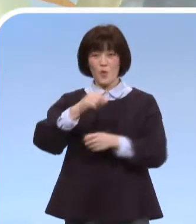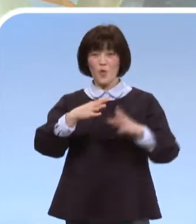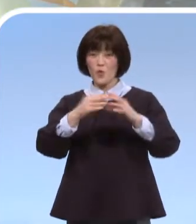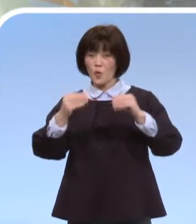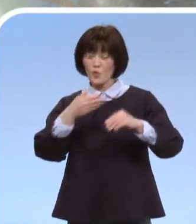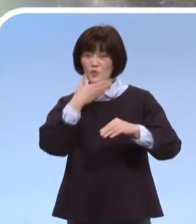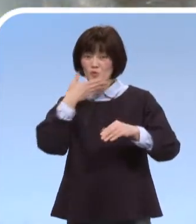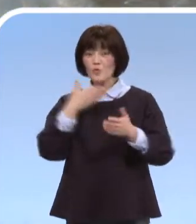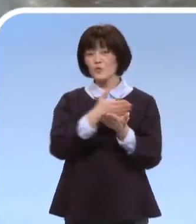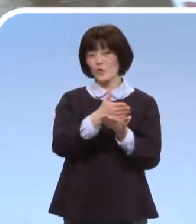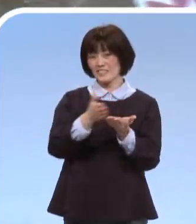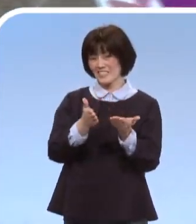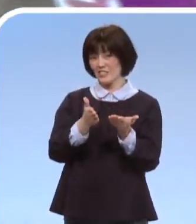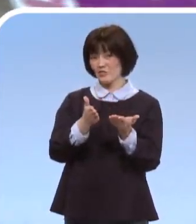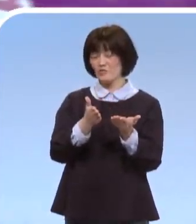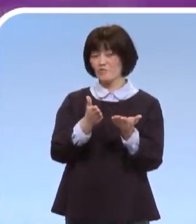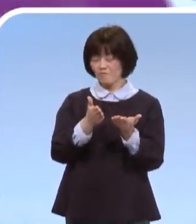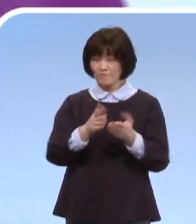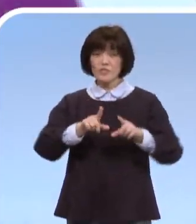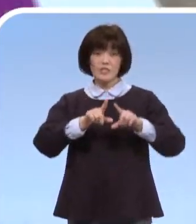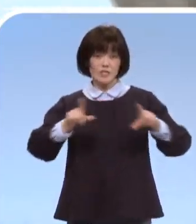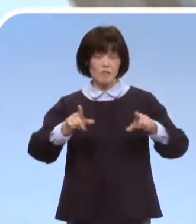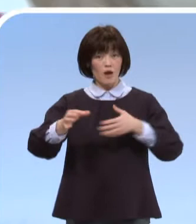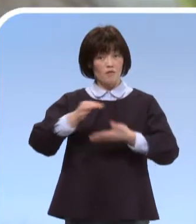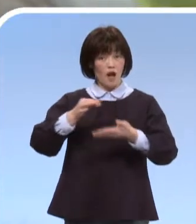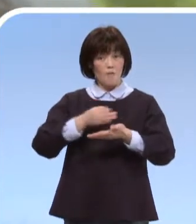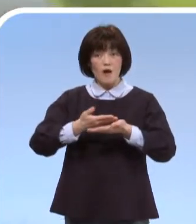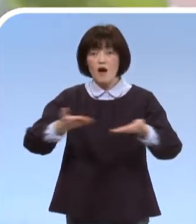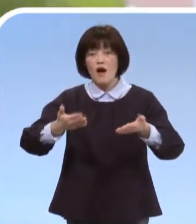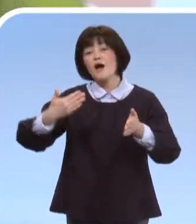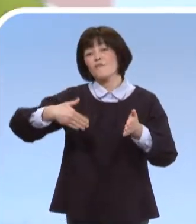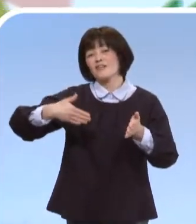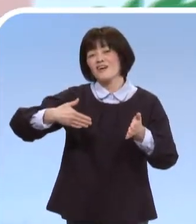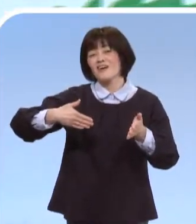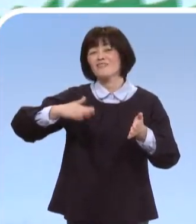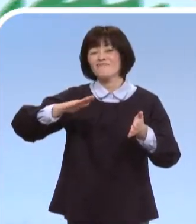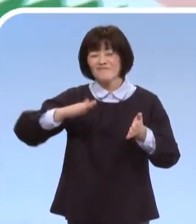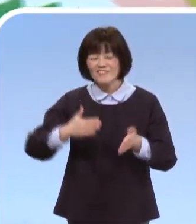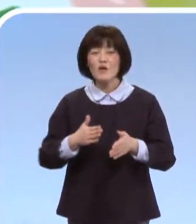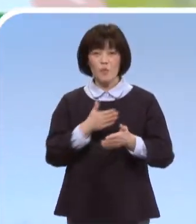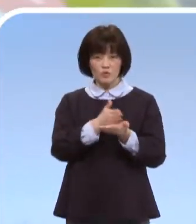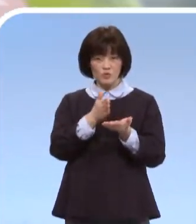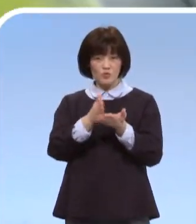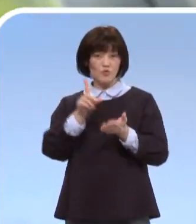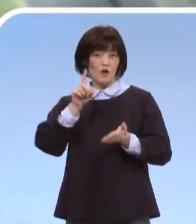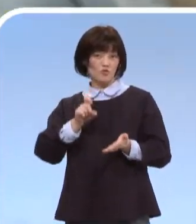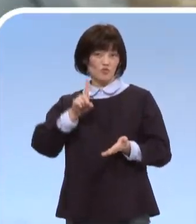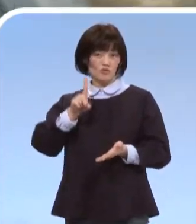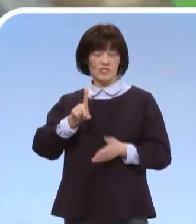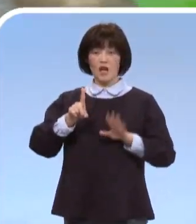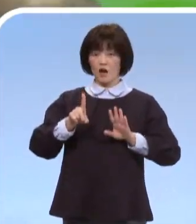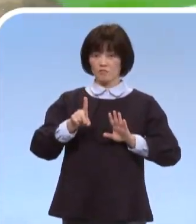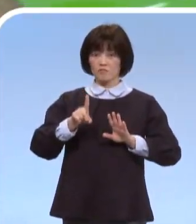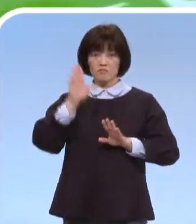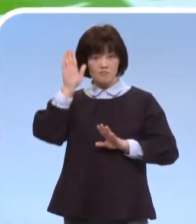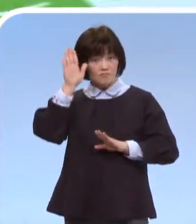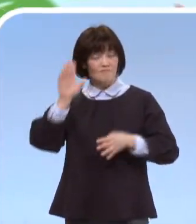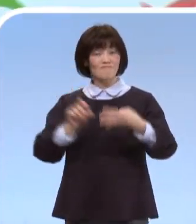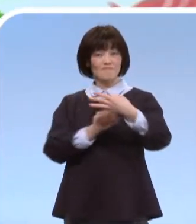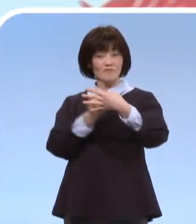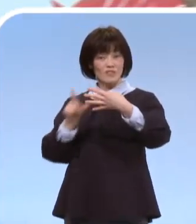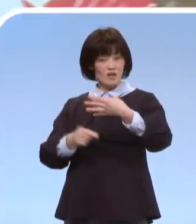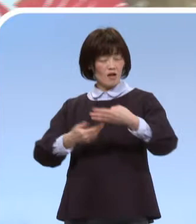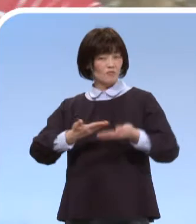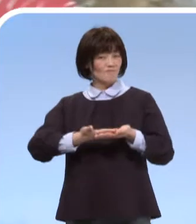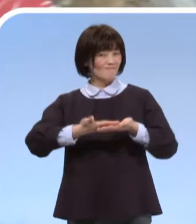ーズ。まだ試作段階で一般販売はされていないものの、商品は全部で11種類、4